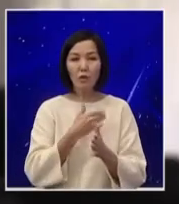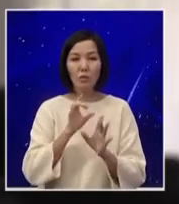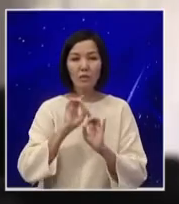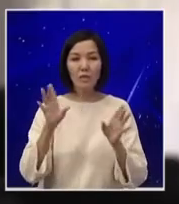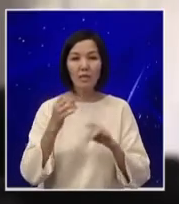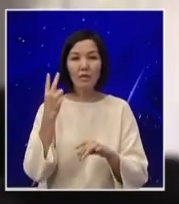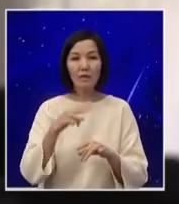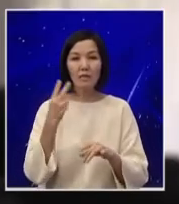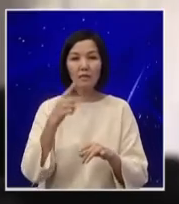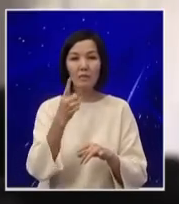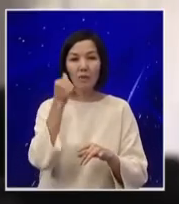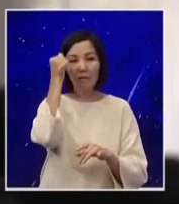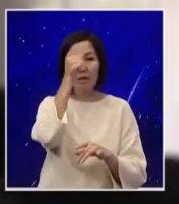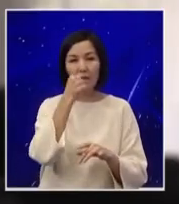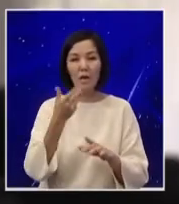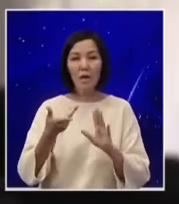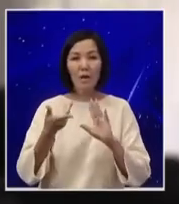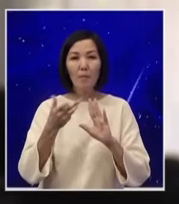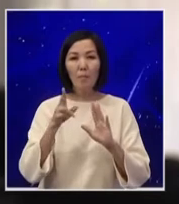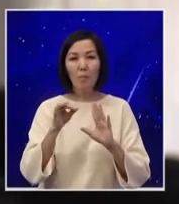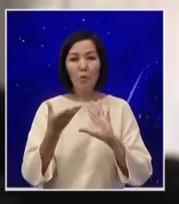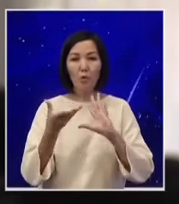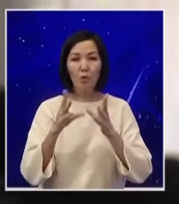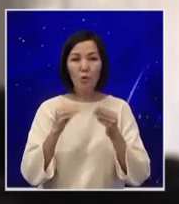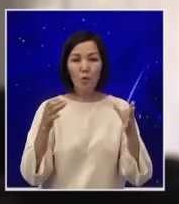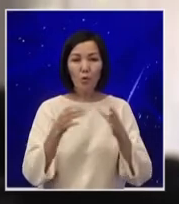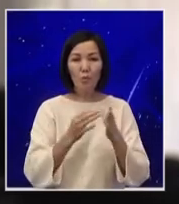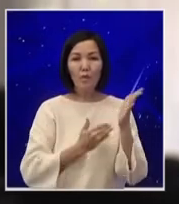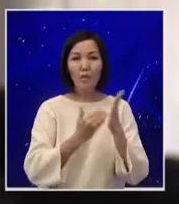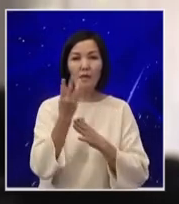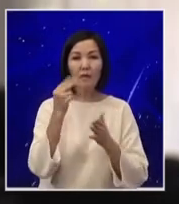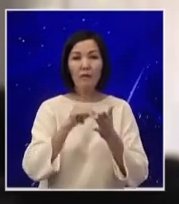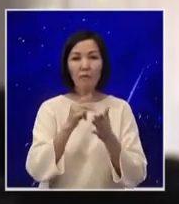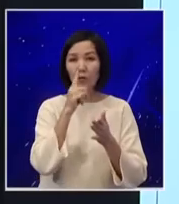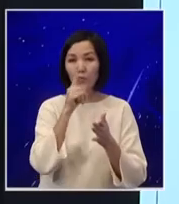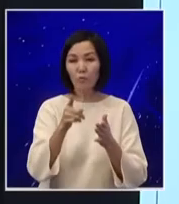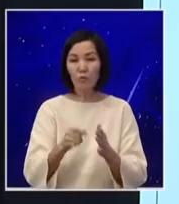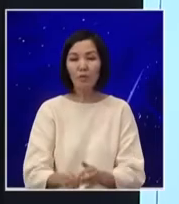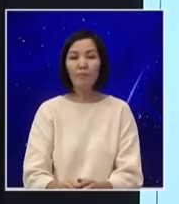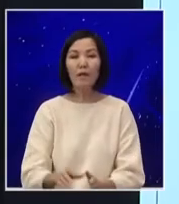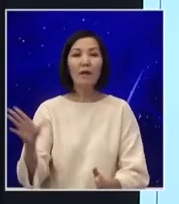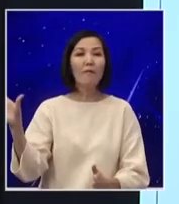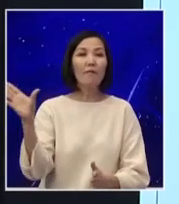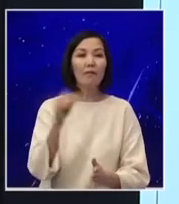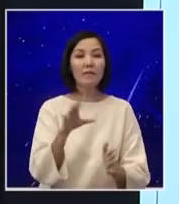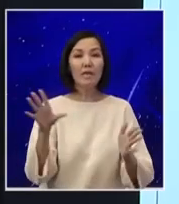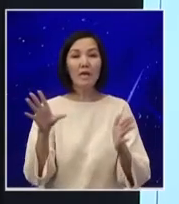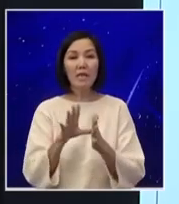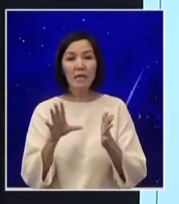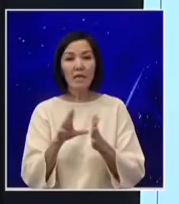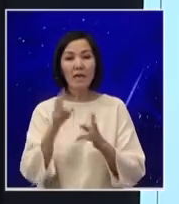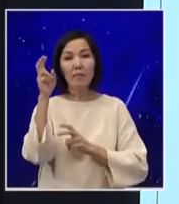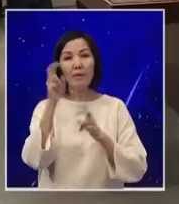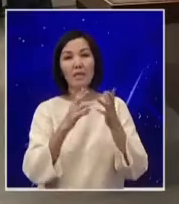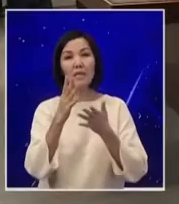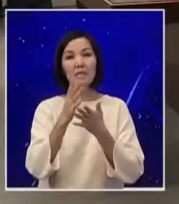20 и 21 года по группе потребителей населения рост тарифа ней прогнозируется на всех энерго предприятиях сформирован запас